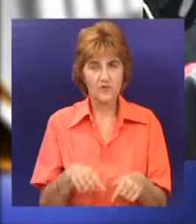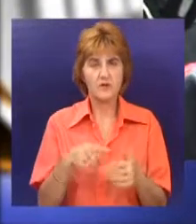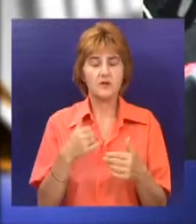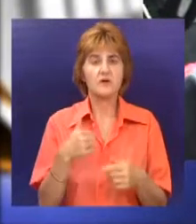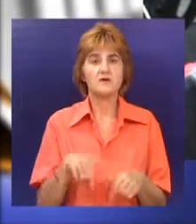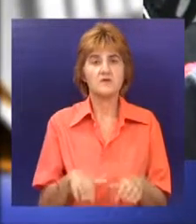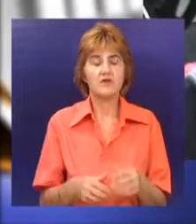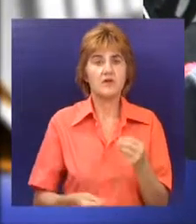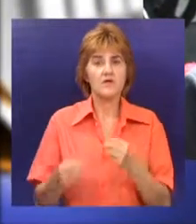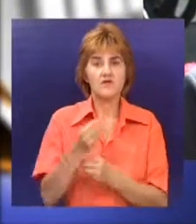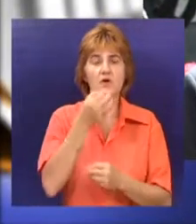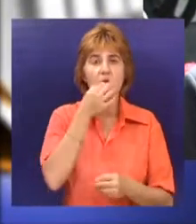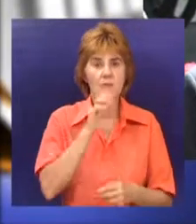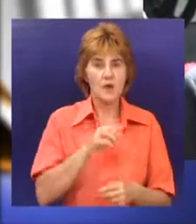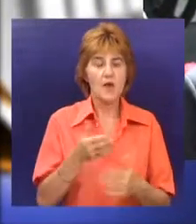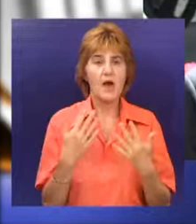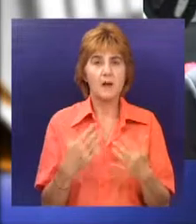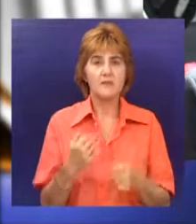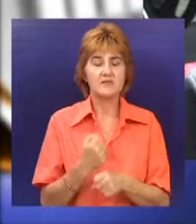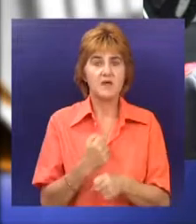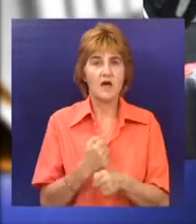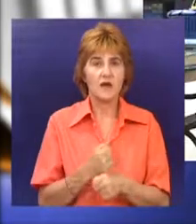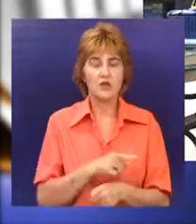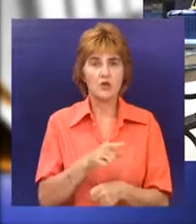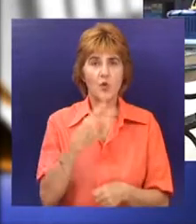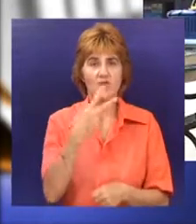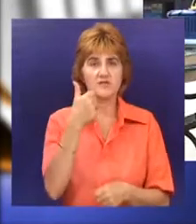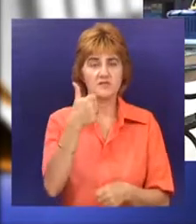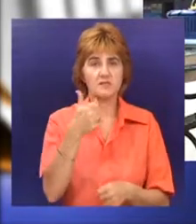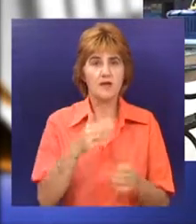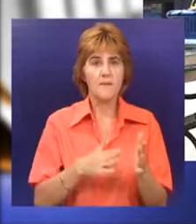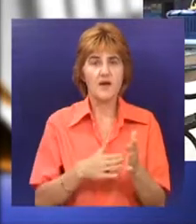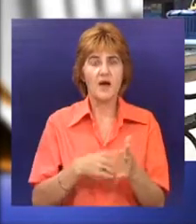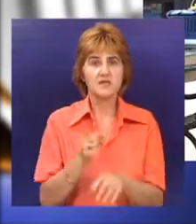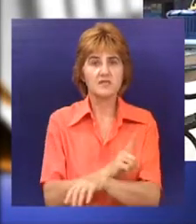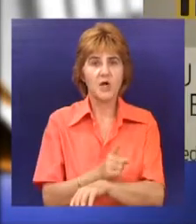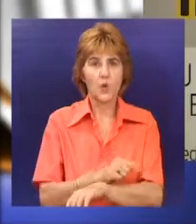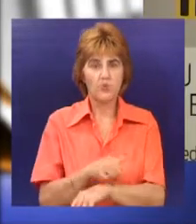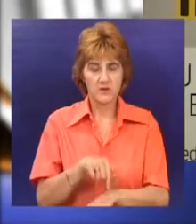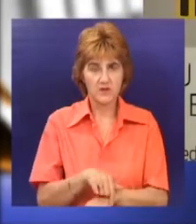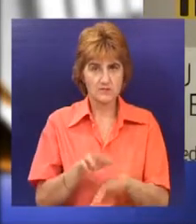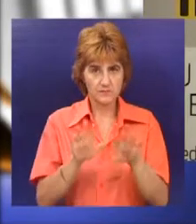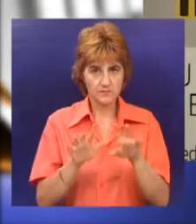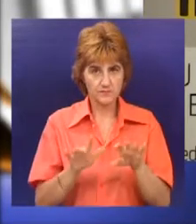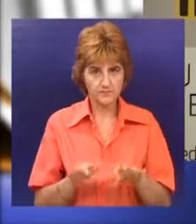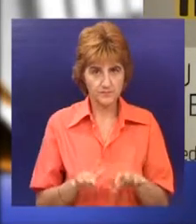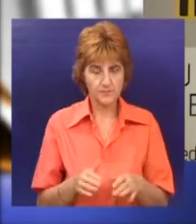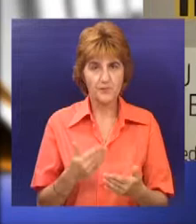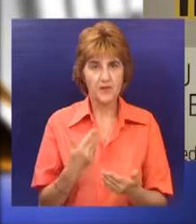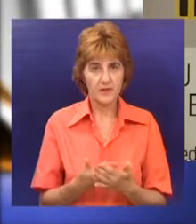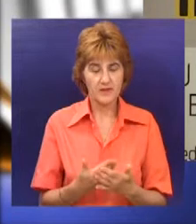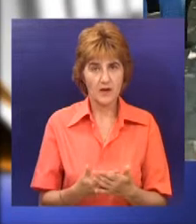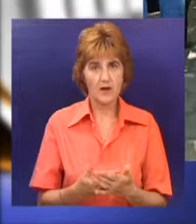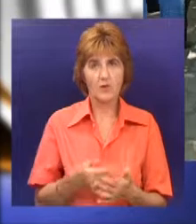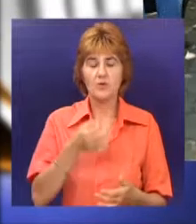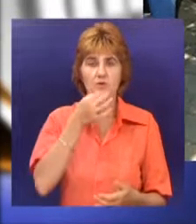park radi sa internetom brzine do 21 megabit u sekundu. S obzirom na to da su obe strane najavile i dalju saradnju